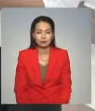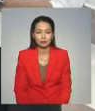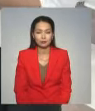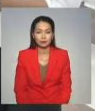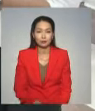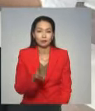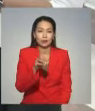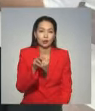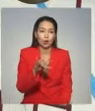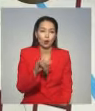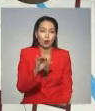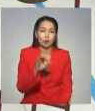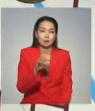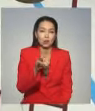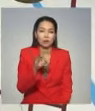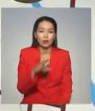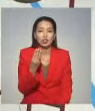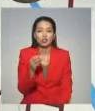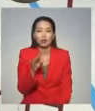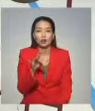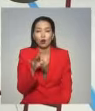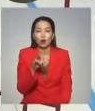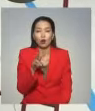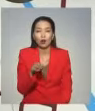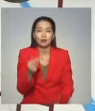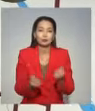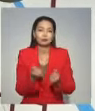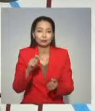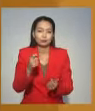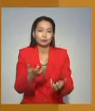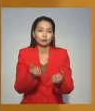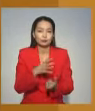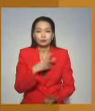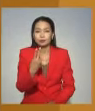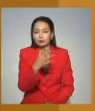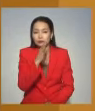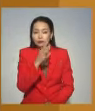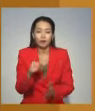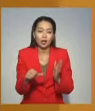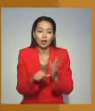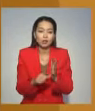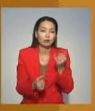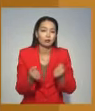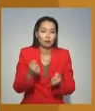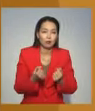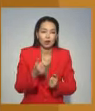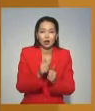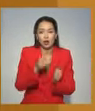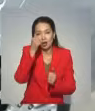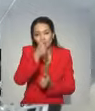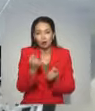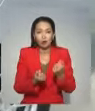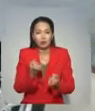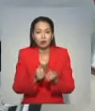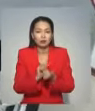Медеу Оспанов «Шевролет Кобальт» автокөлігінің кілтін қолын алды. Бұл 25 жастағы жігіттің 6-шы машинасы. Жыл сайын темір